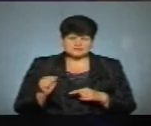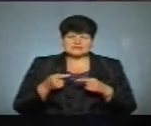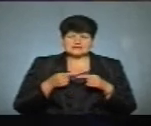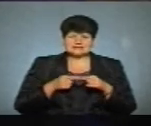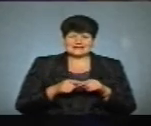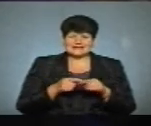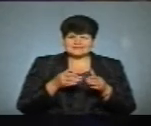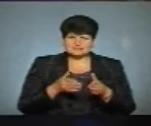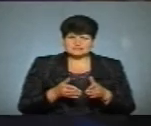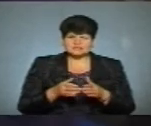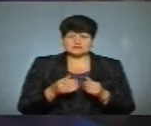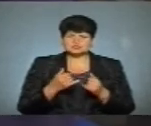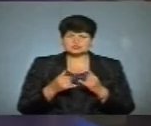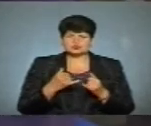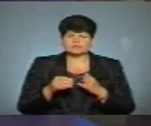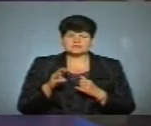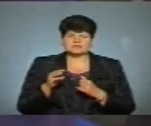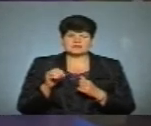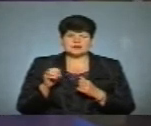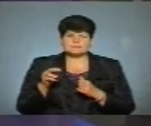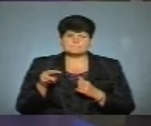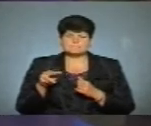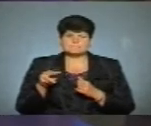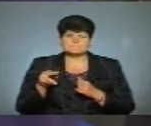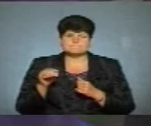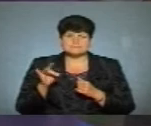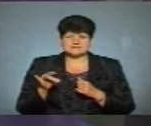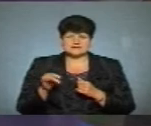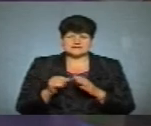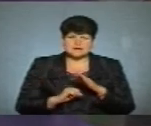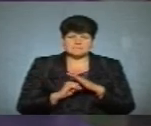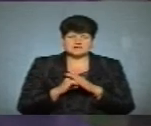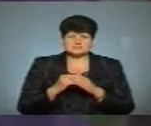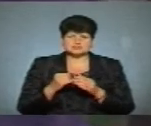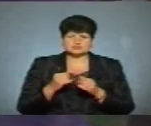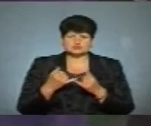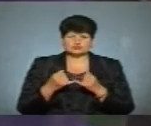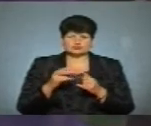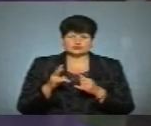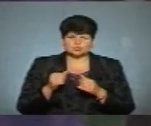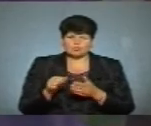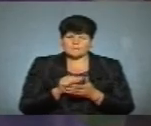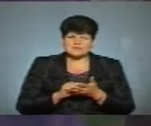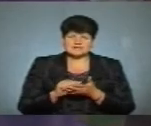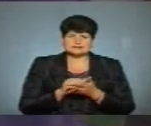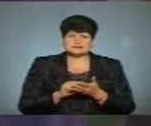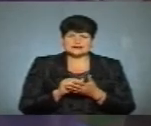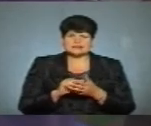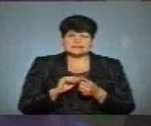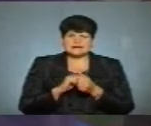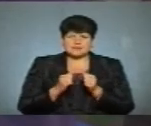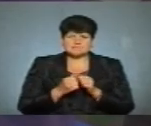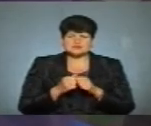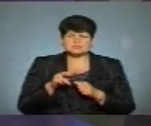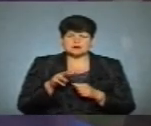техніка жовткова темпера. На базі жовтку от перетерті мінерали, камінчики,